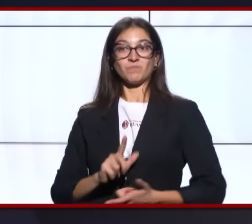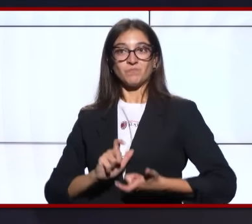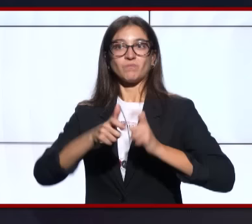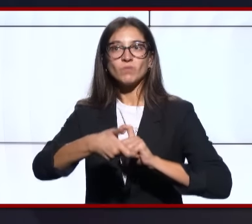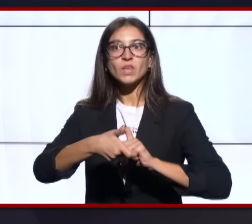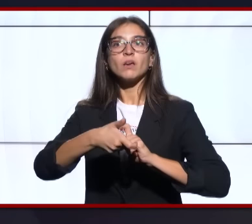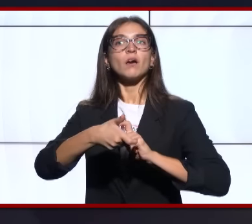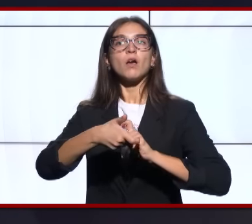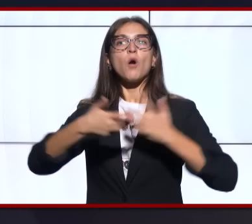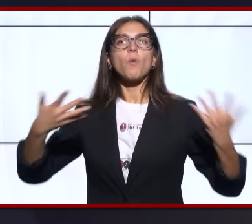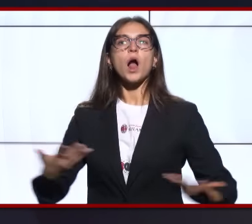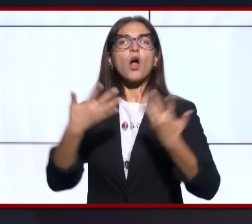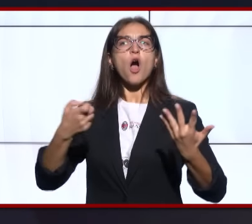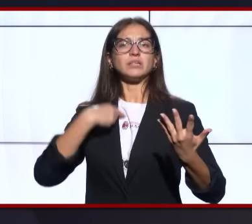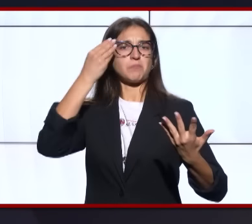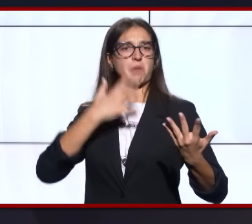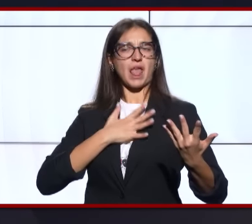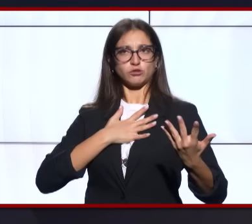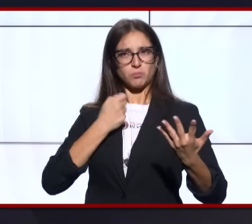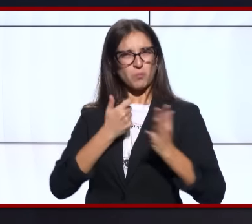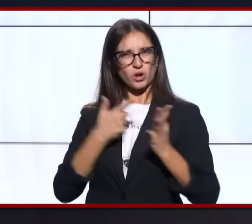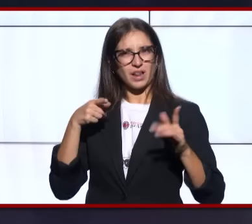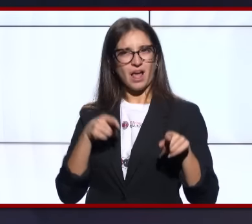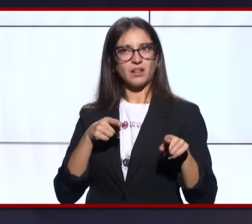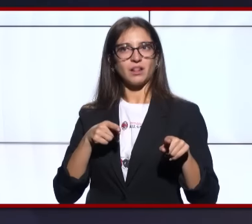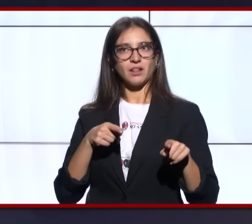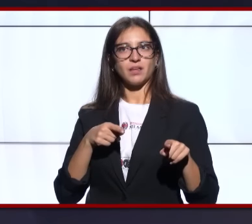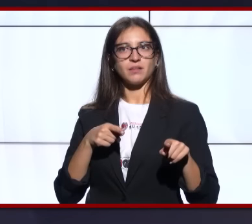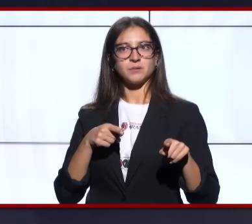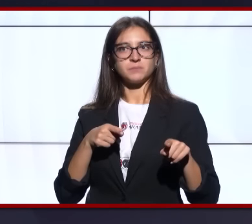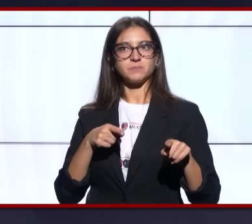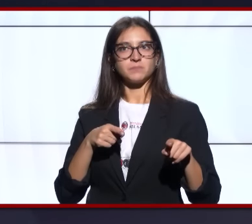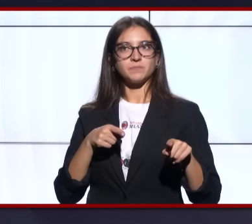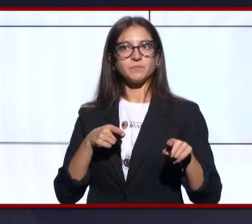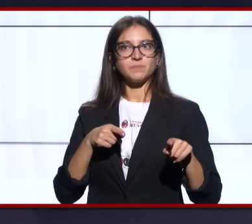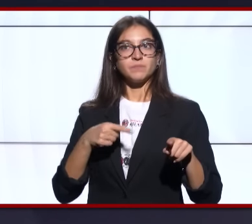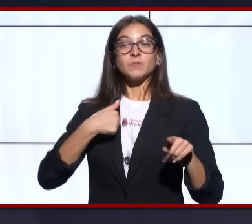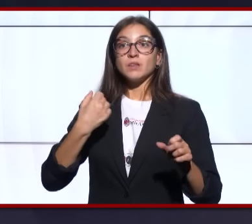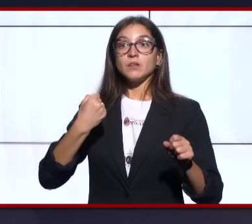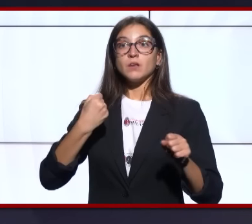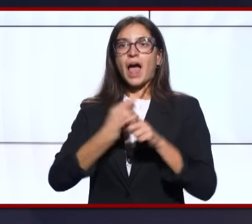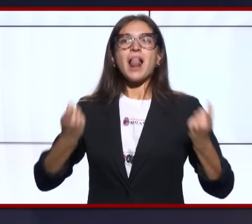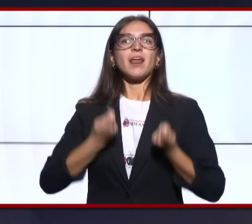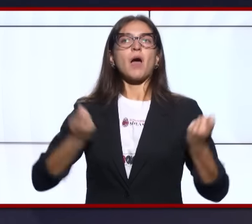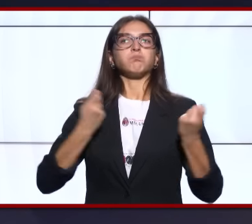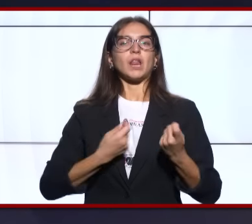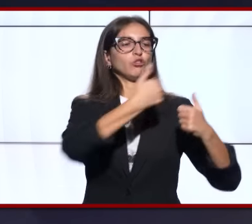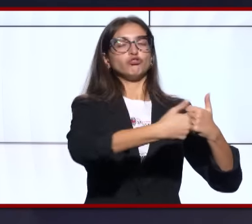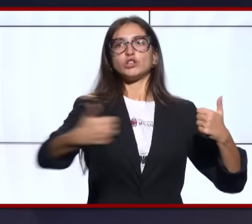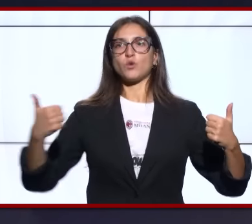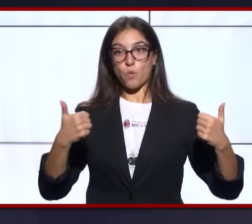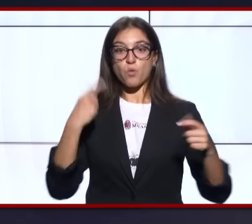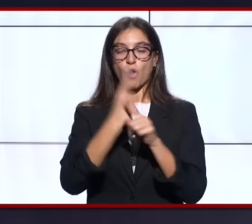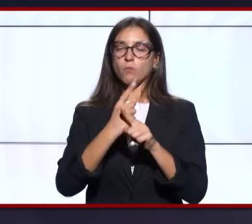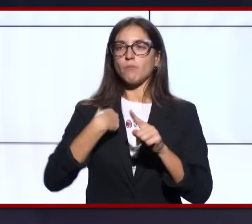una cosa che per me è è importante eh che è il lavoro Individual eh